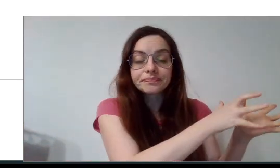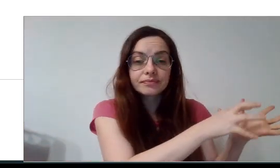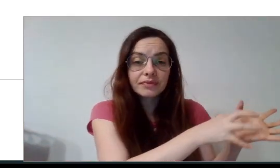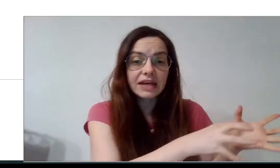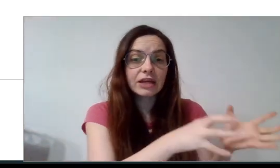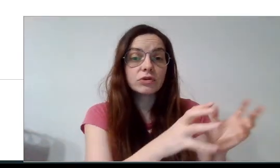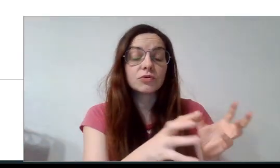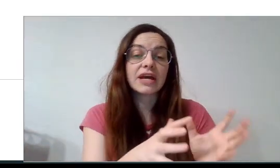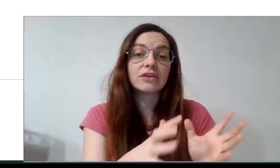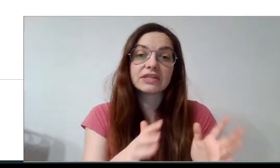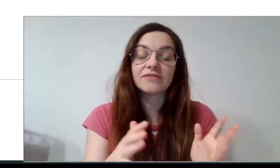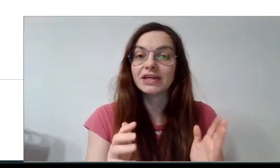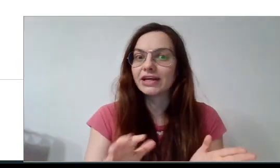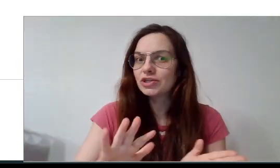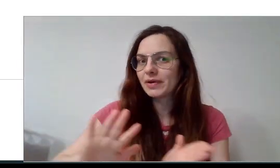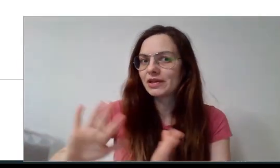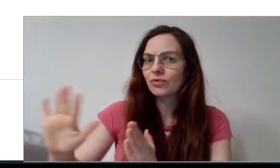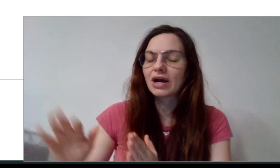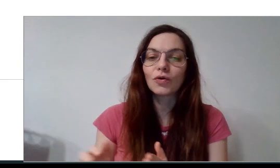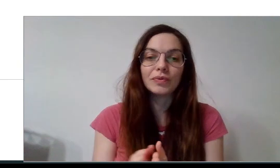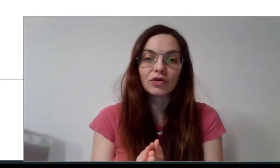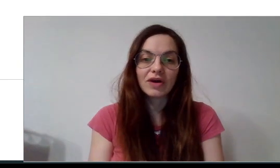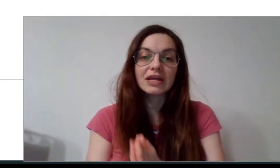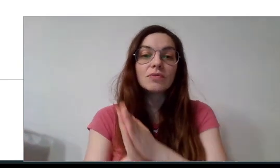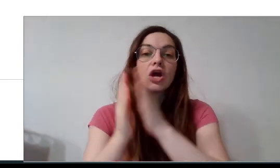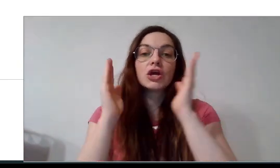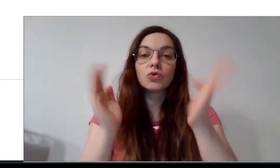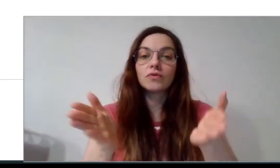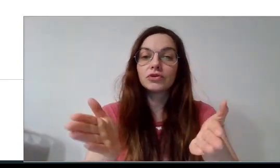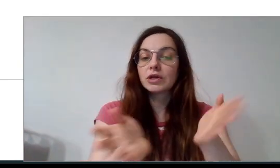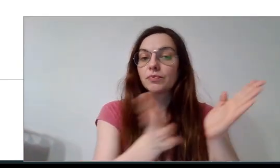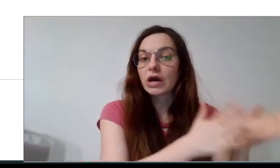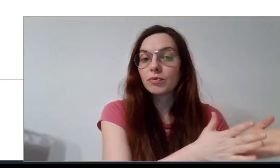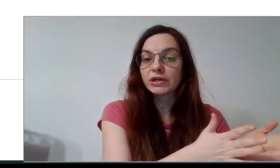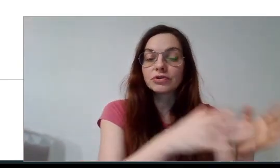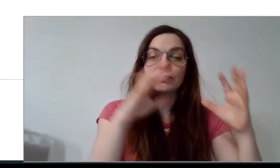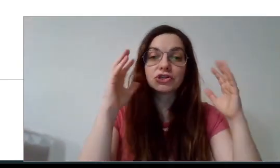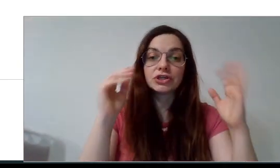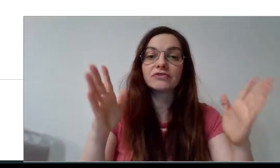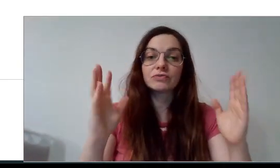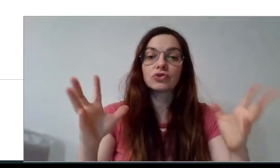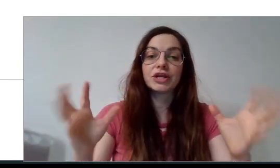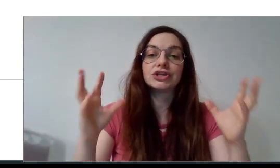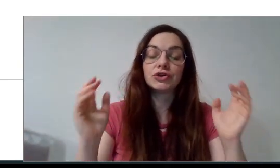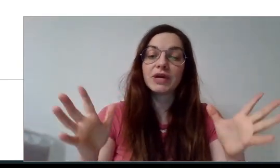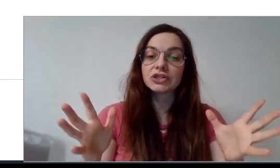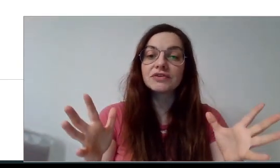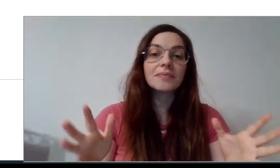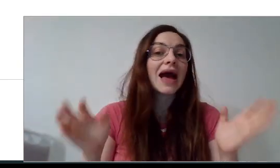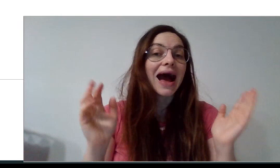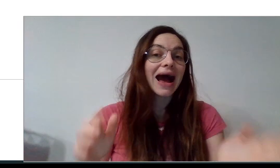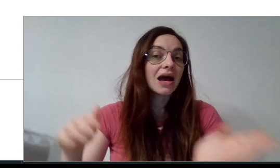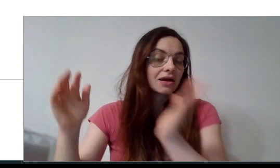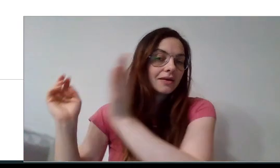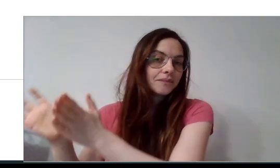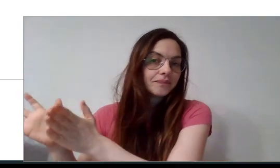Dakle, krenuli smo od najjednostavnijih reči pa idemo ka komplikovanijim i u ovom video klipu kao i prethodnim čitavam 100 reči i